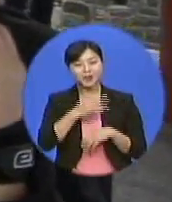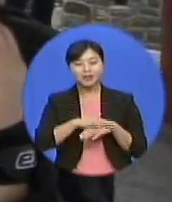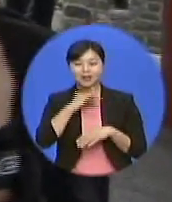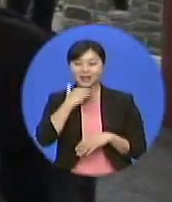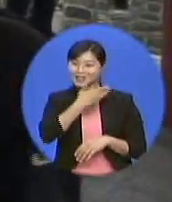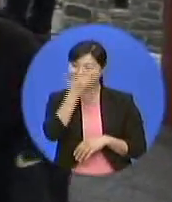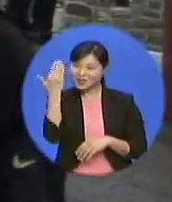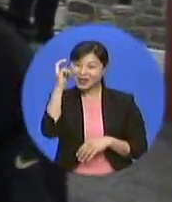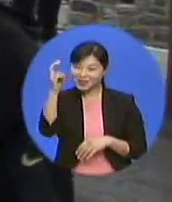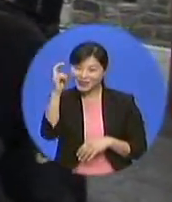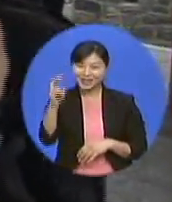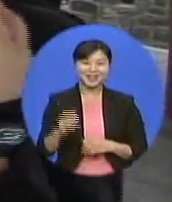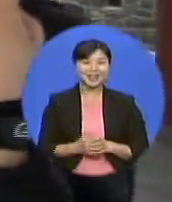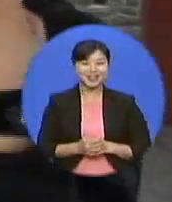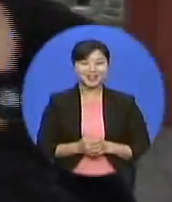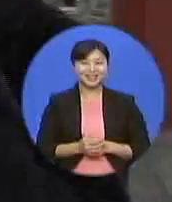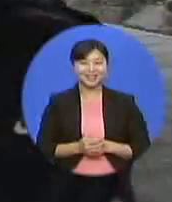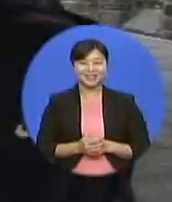젊어서 그런지.